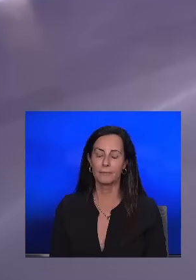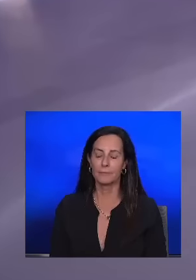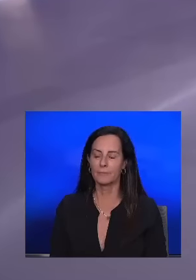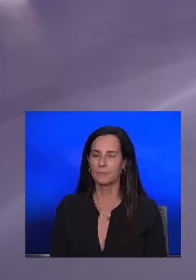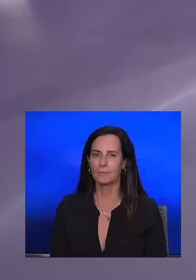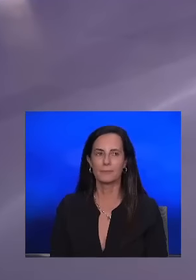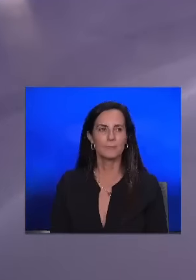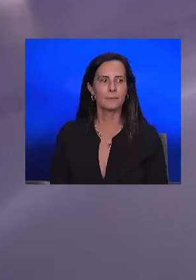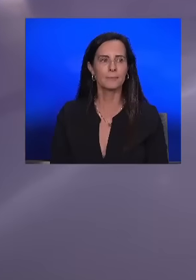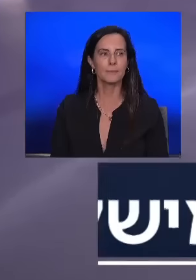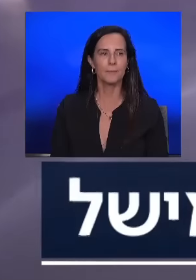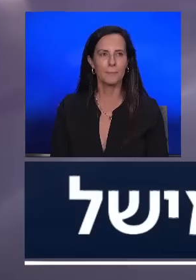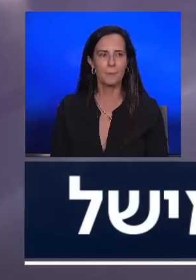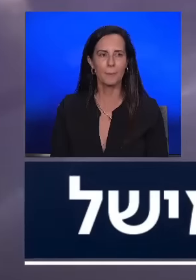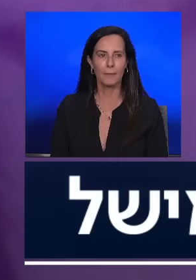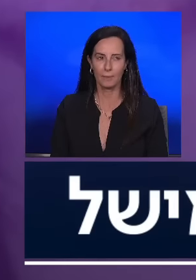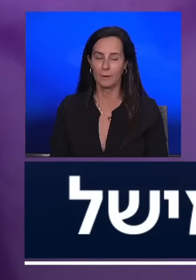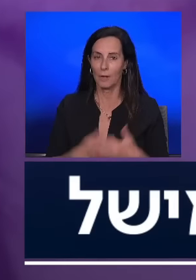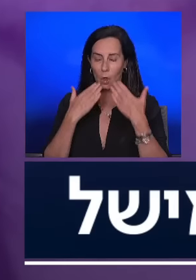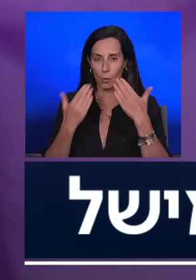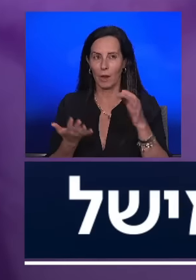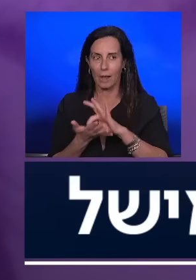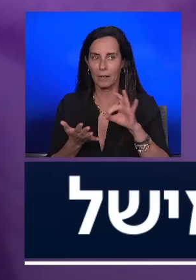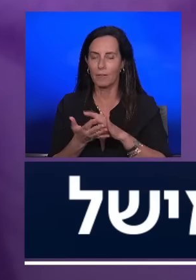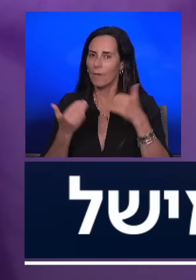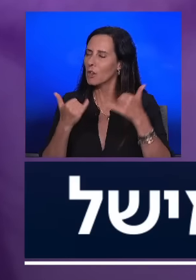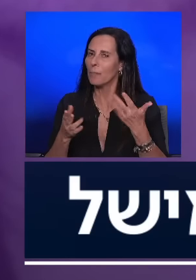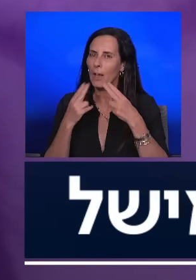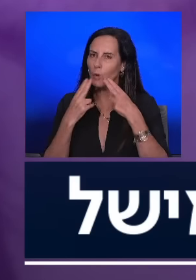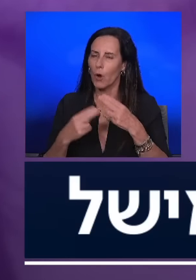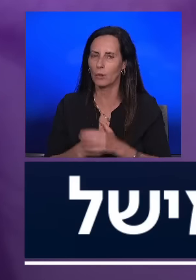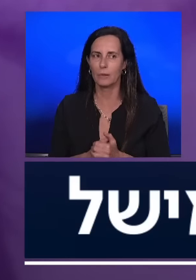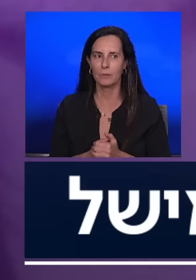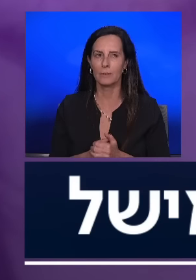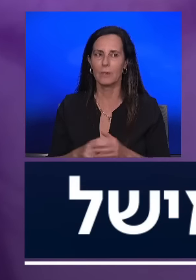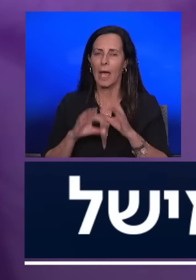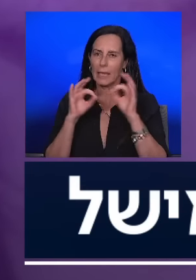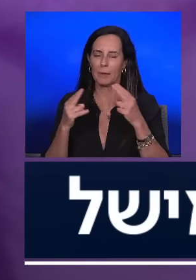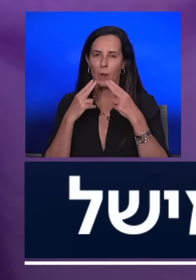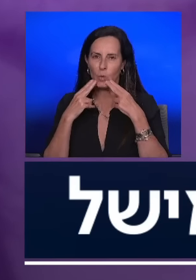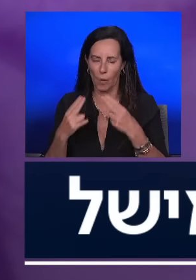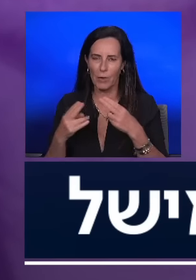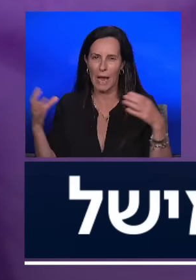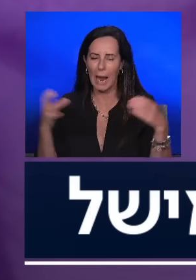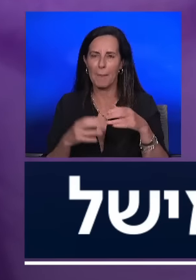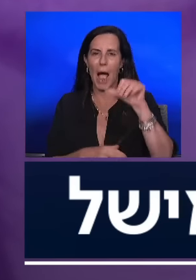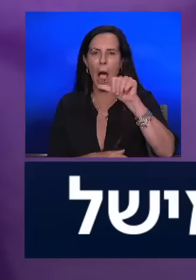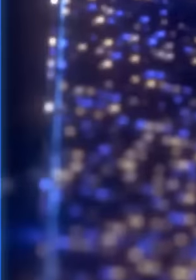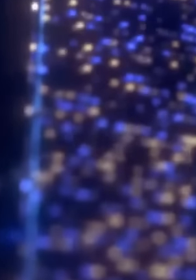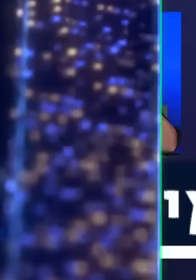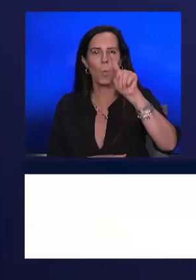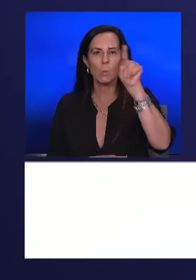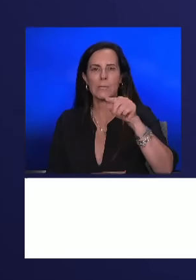דניאל אלעזר, שלום. קודם כל תודה על התחקיר שלך, ועכשיו התגובות. כן, נתחיל בתגובה של חברת המוזה, שם